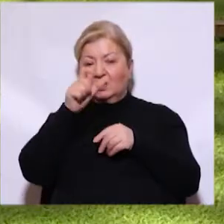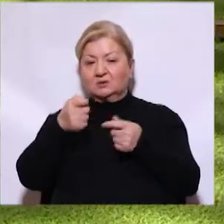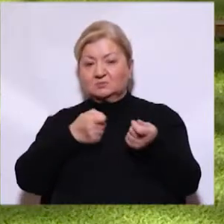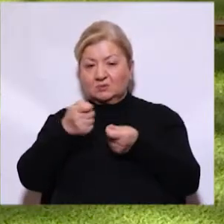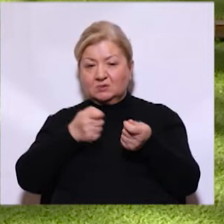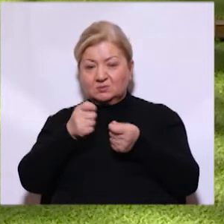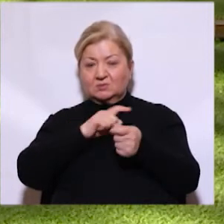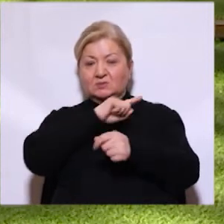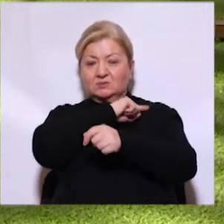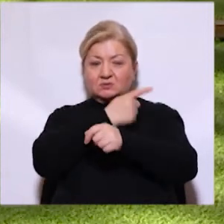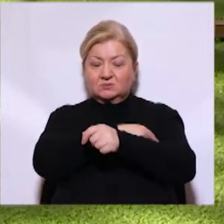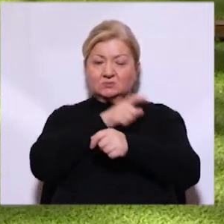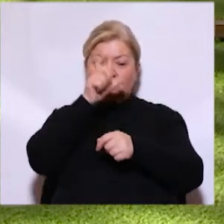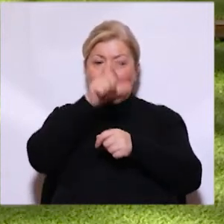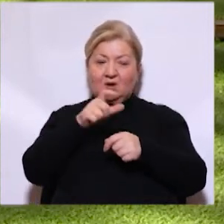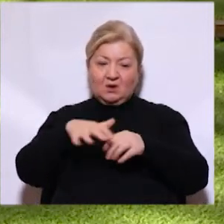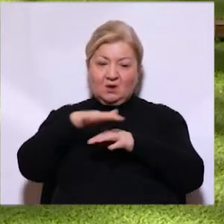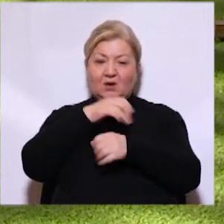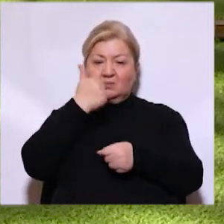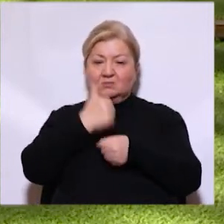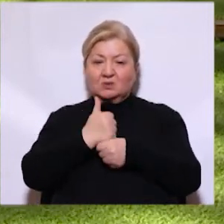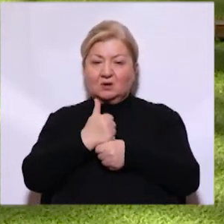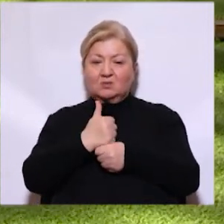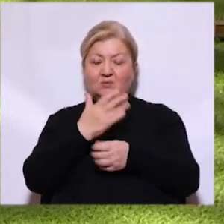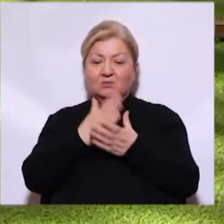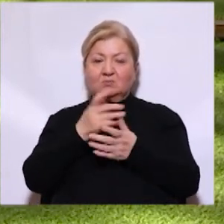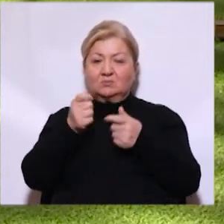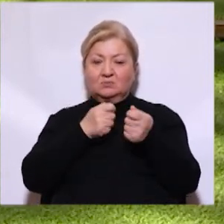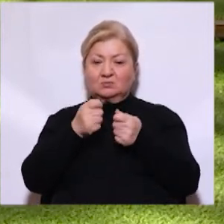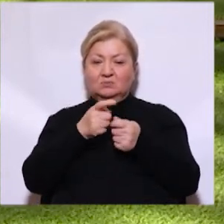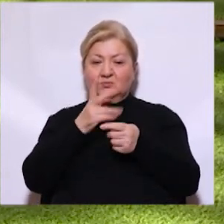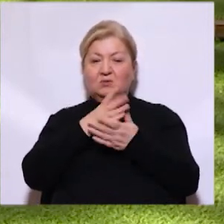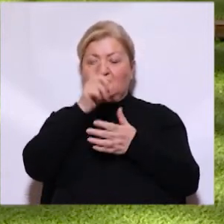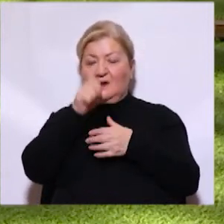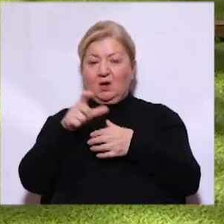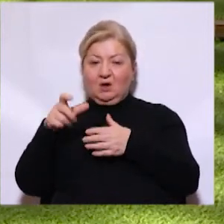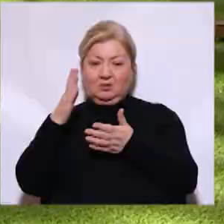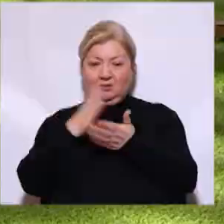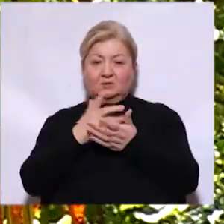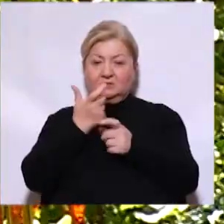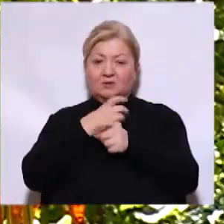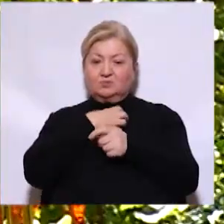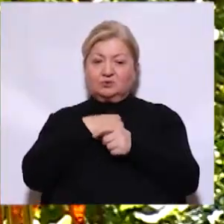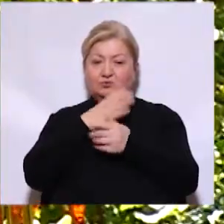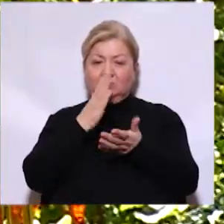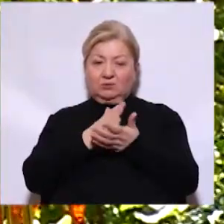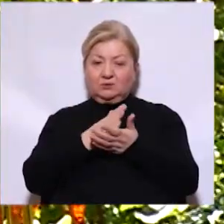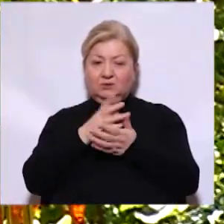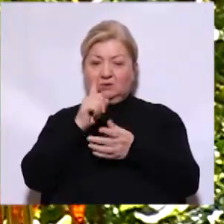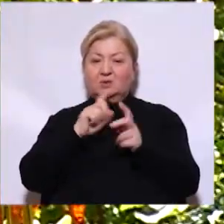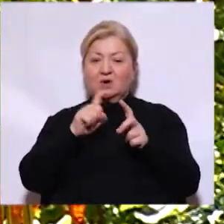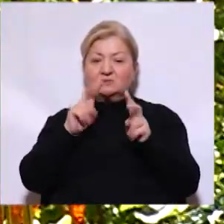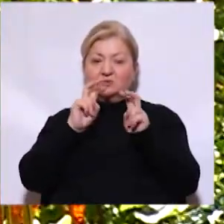ხალხის მართლობა, ანუ ძალაუფლება ხალხს, რომ მთავარი წყარო მართლობის არის ხალხი, ხო? და ეს არის ძალიან მნიშვნელოვანი,